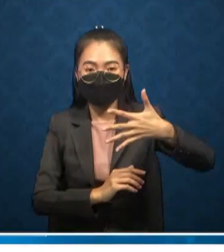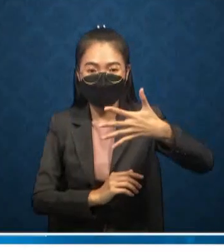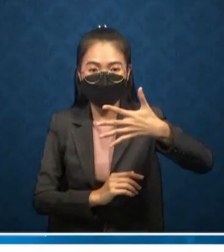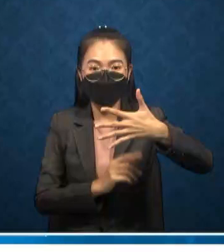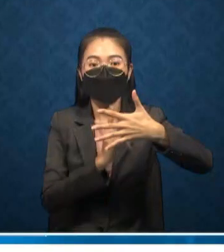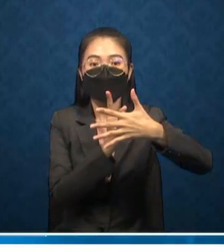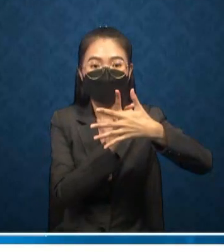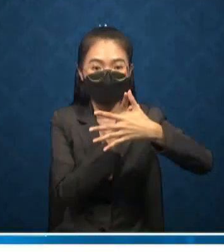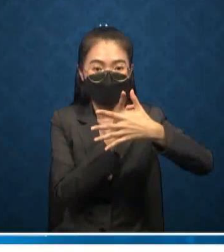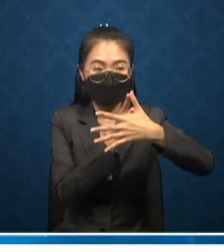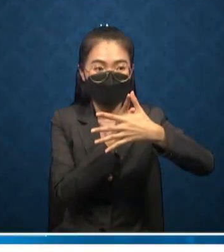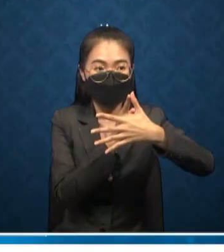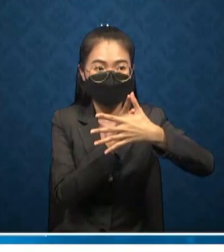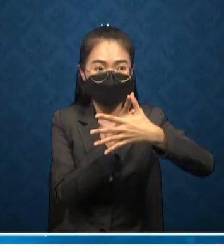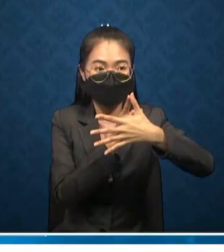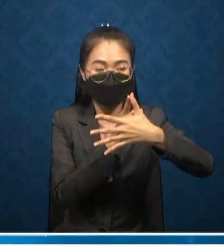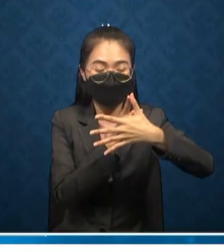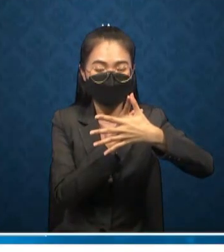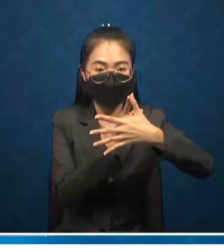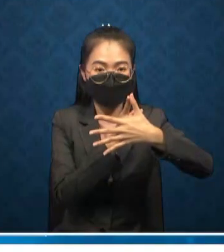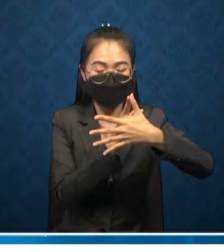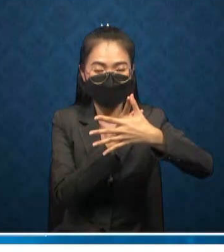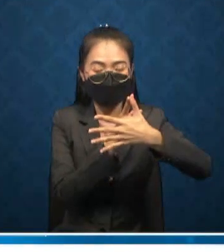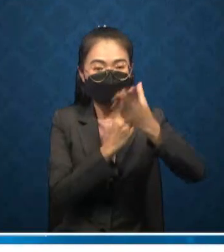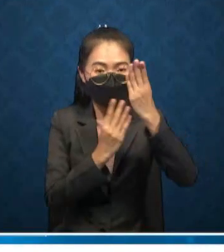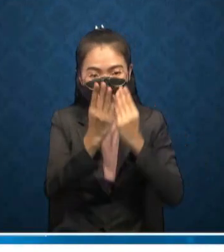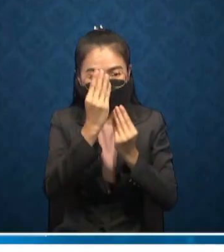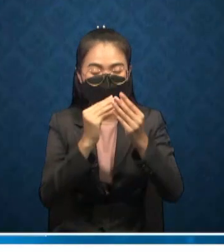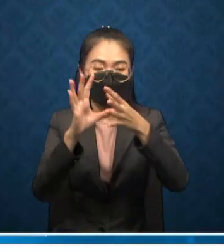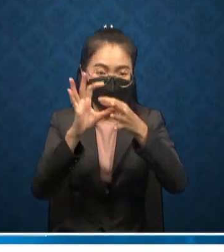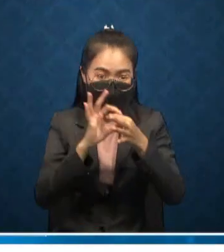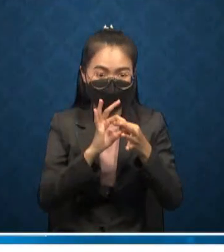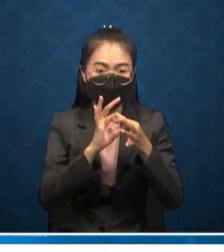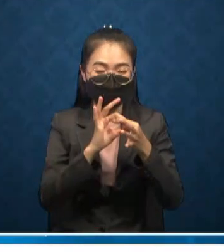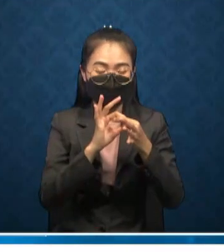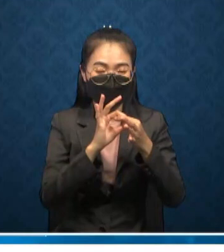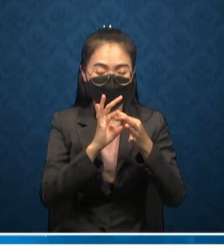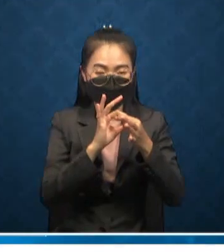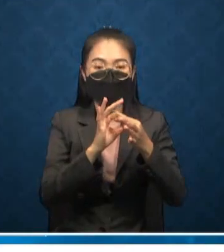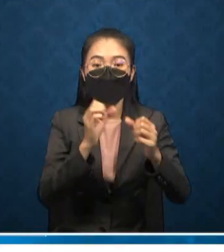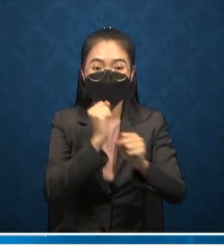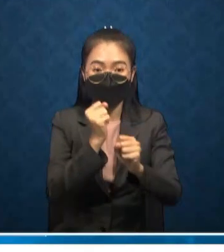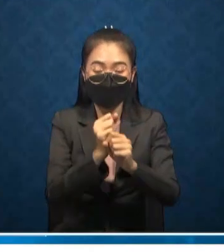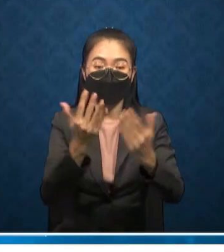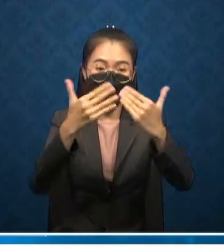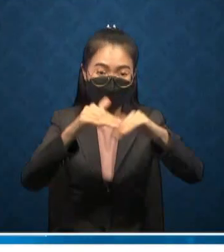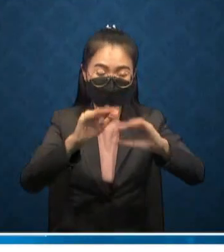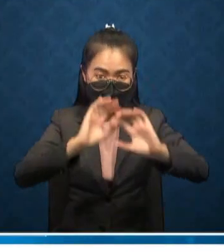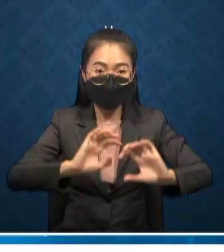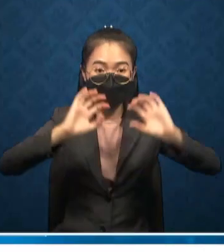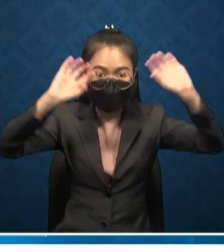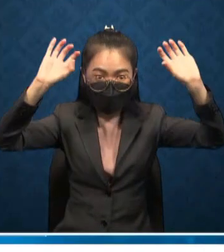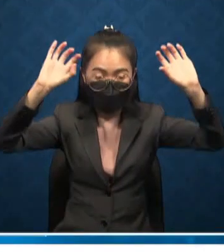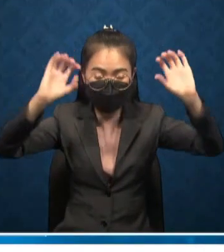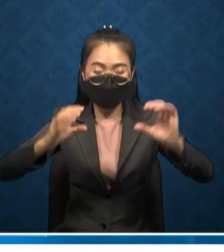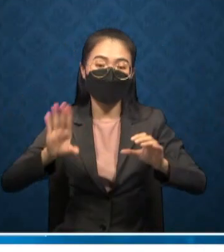1ค่ะศึกษารูปแบบความร่วมมือระหว่างภาครัฐภาคเอกชนและภาคประชา